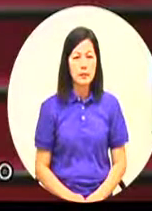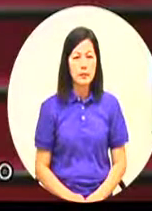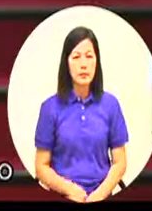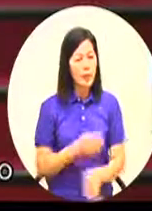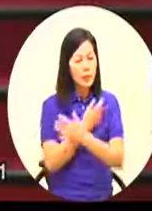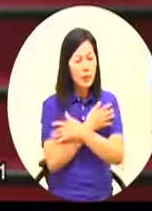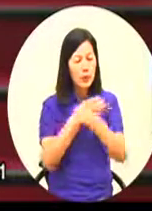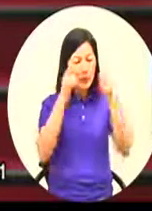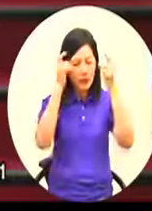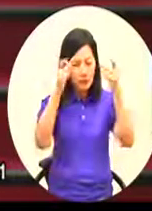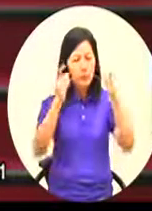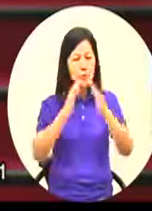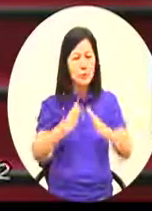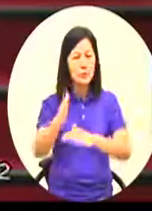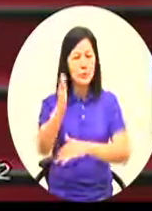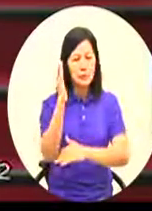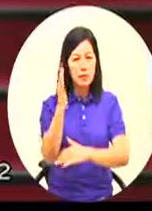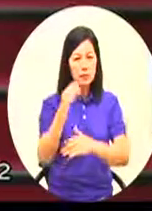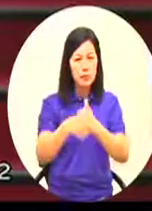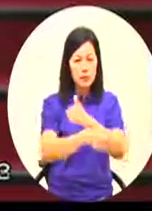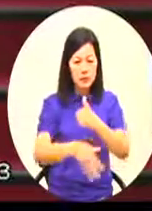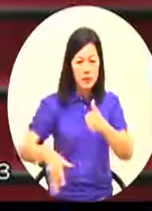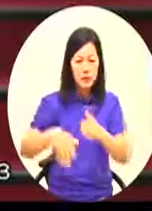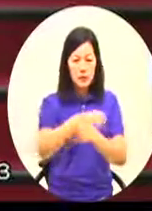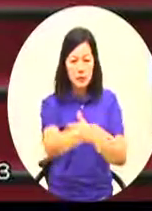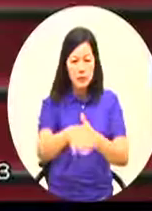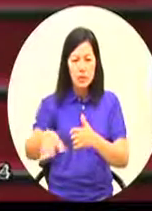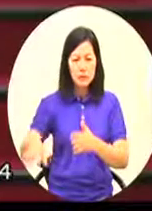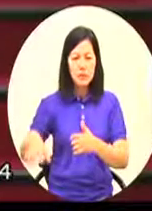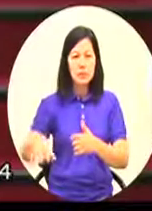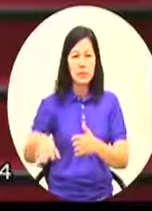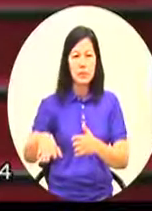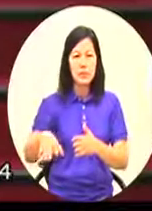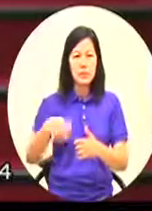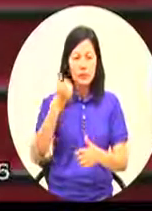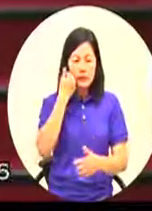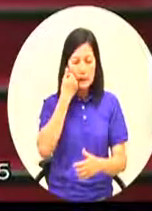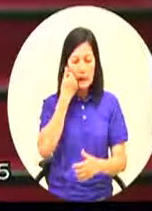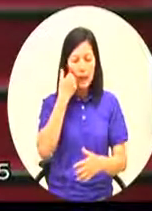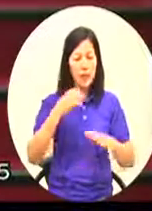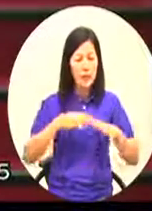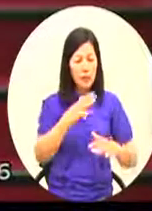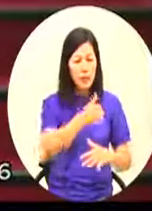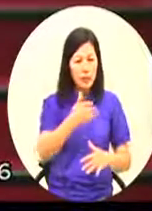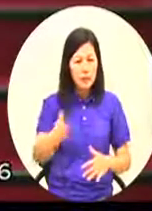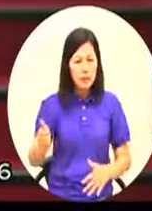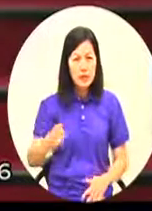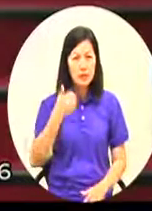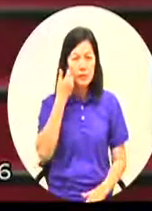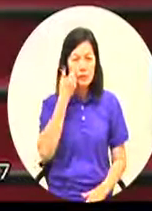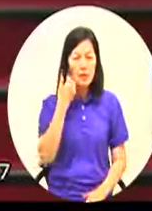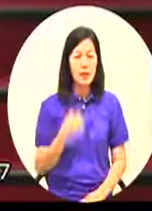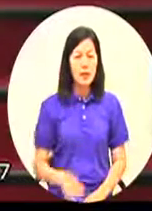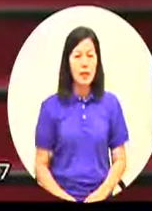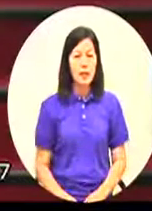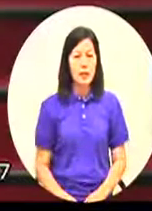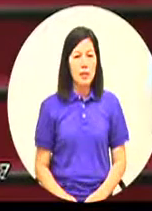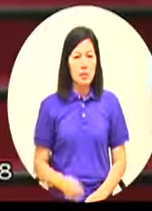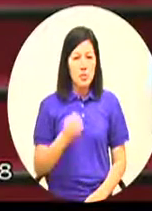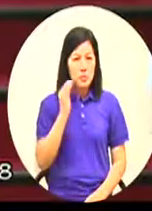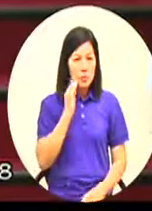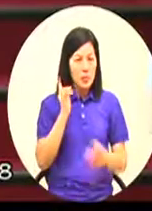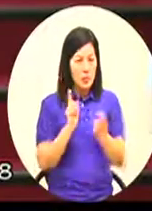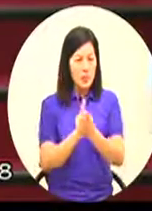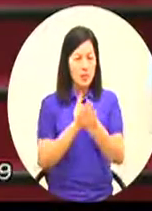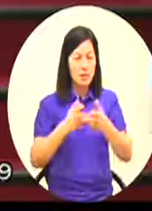高雄市政府里面任何一个局处的各位长官哈，在座的各位长官，在当我们原